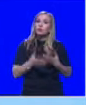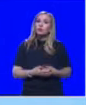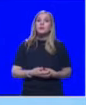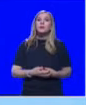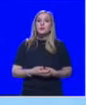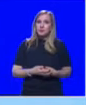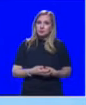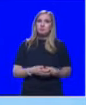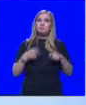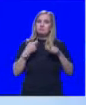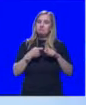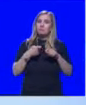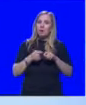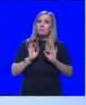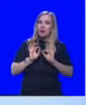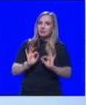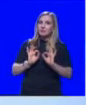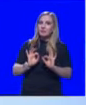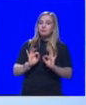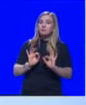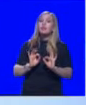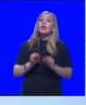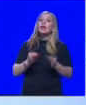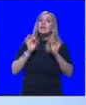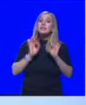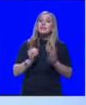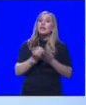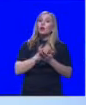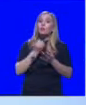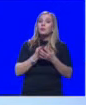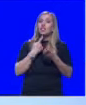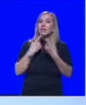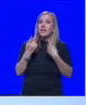един истински икономически разговор, господа. Минути за реклама.